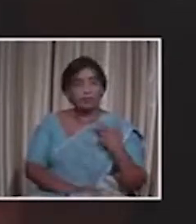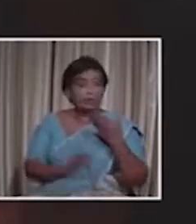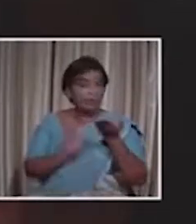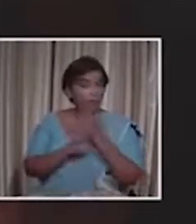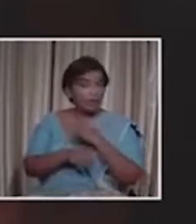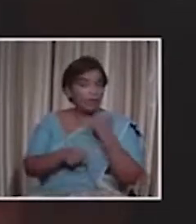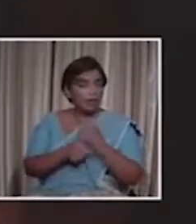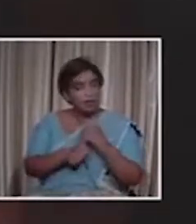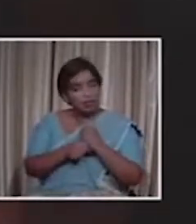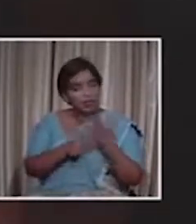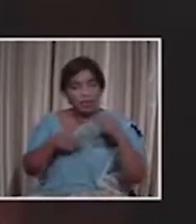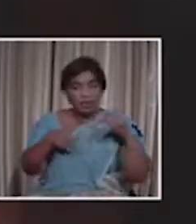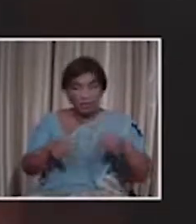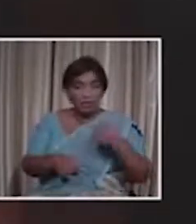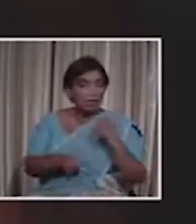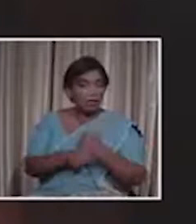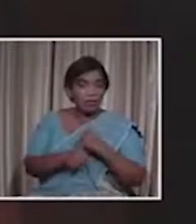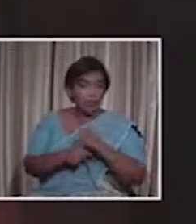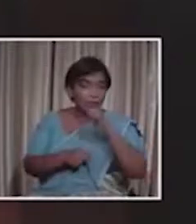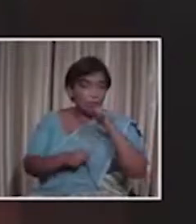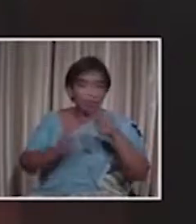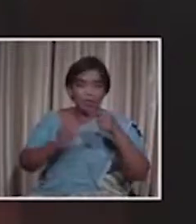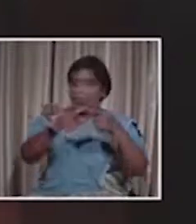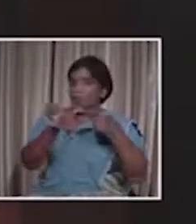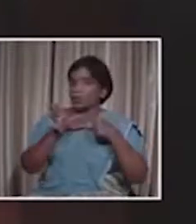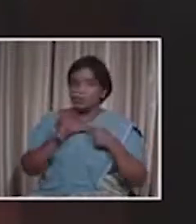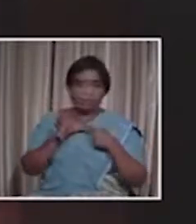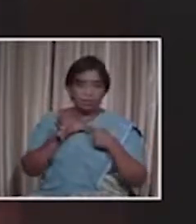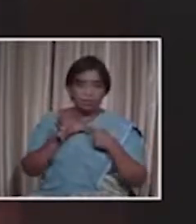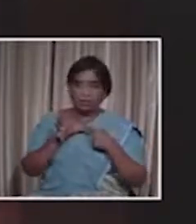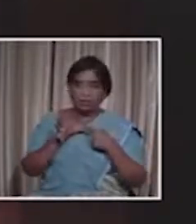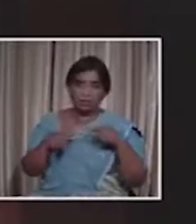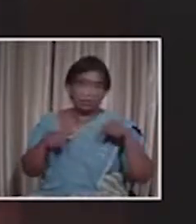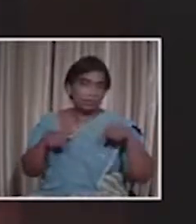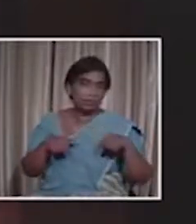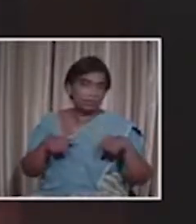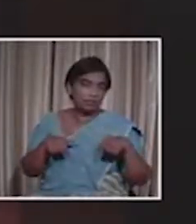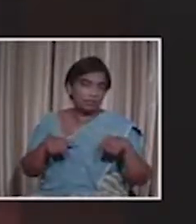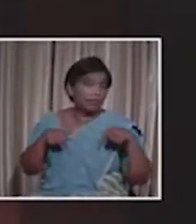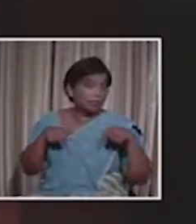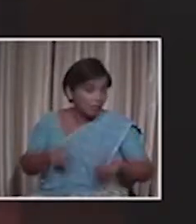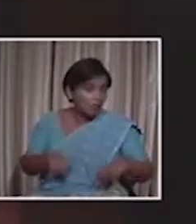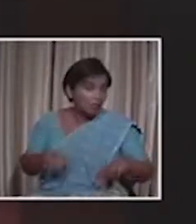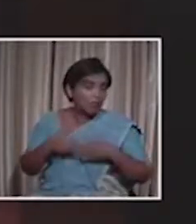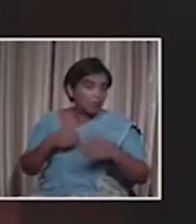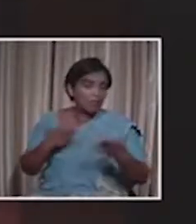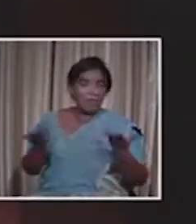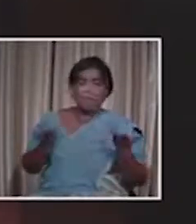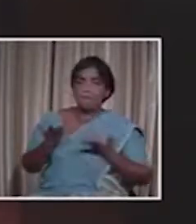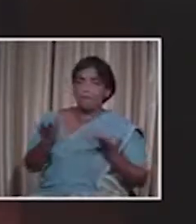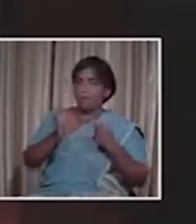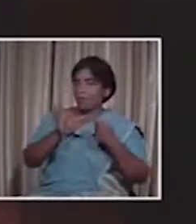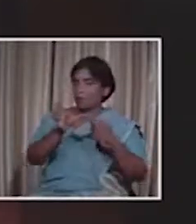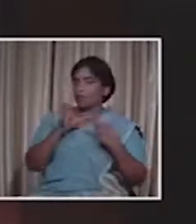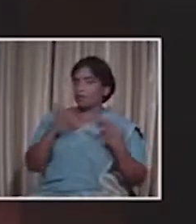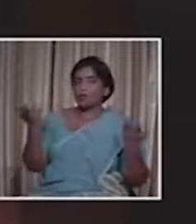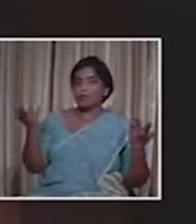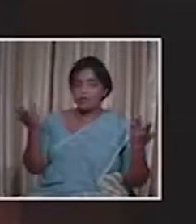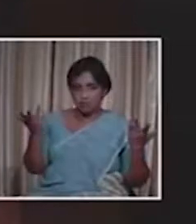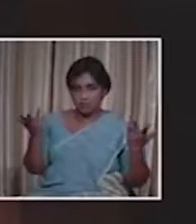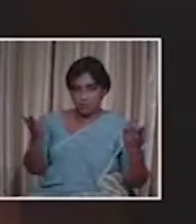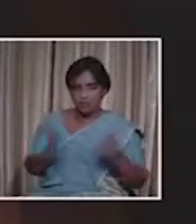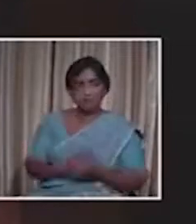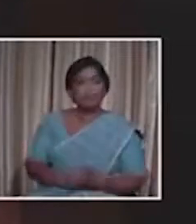கோரிக்கைகளை முன்வைத்துள்ளோம். ஆனால் அந்த விடயங்கள் குறித்து அரசாங்கம் கவனம் செலுத்தியதாக தெரியவில்லை. லீசிங்கை மீள செலுத்த முடியாத நிலைக்கு இந்த துறைகளை